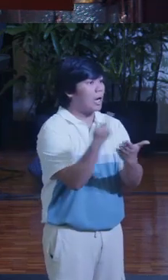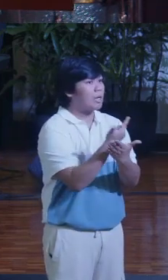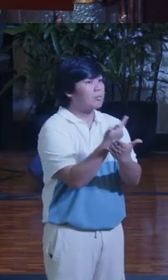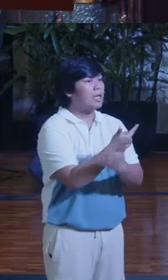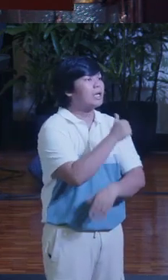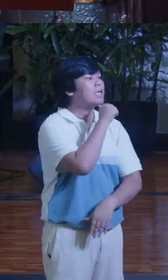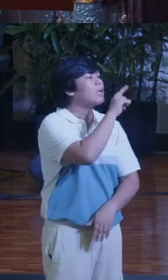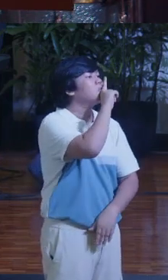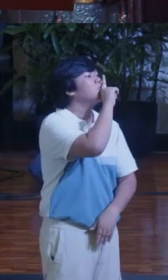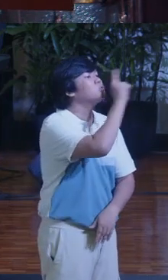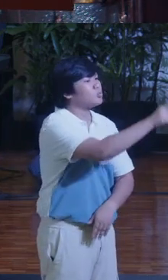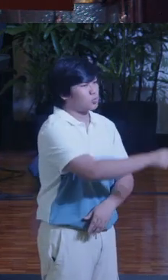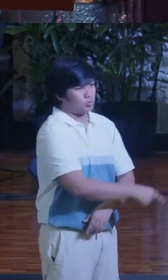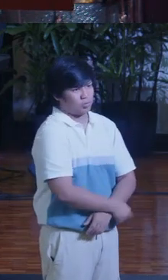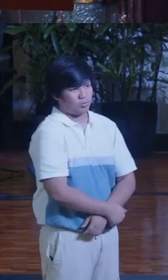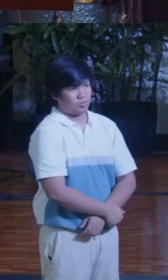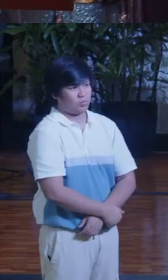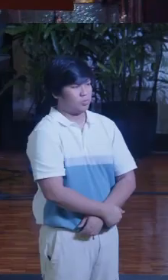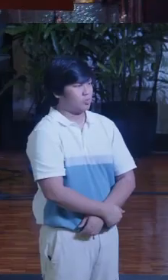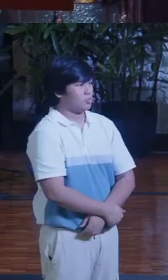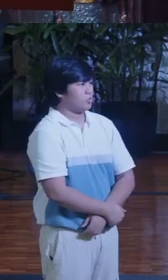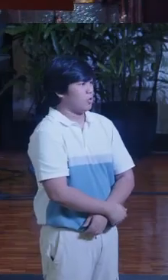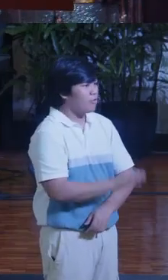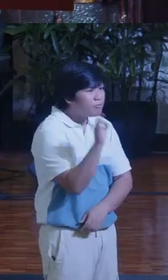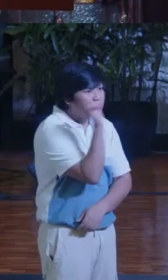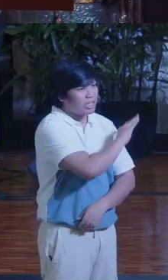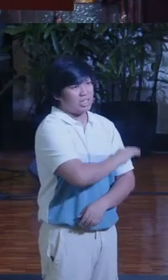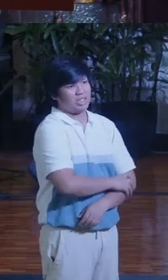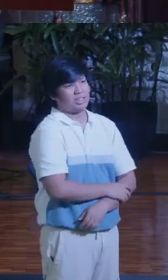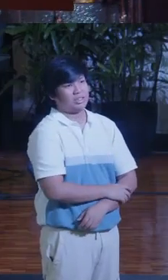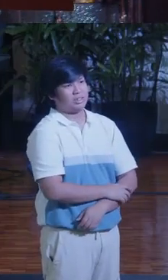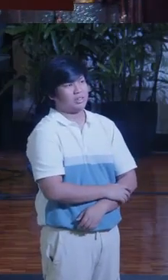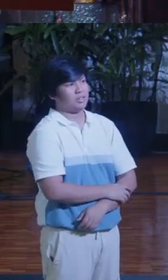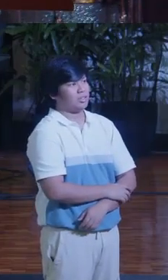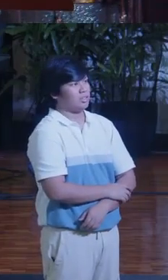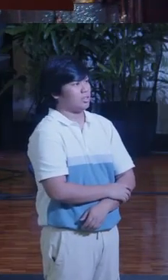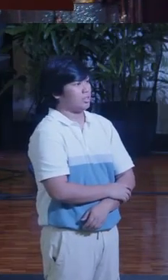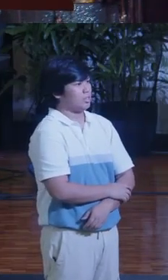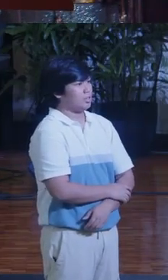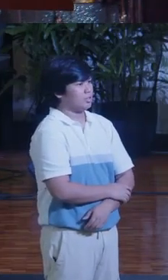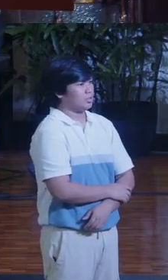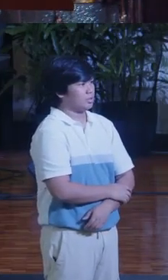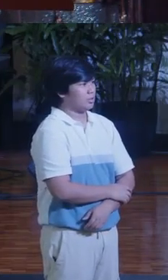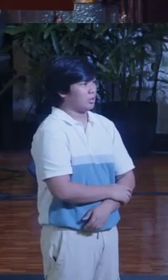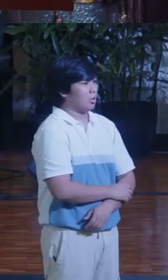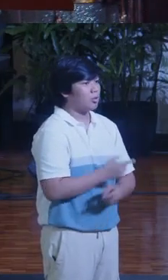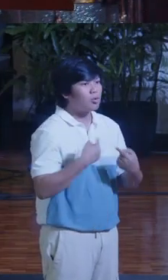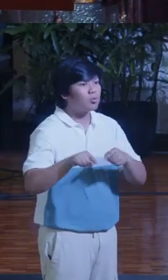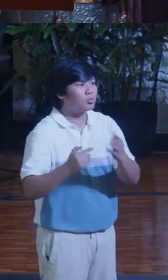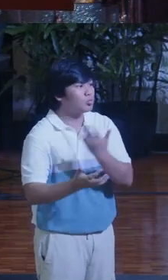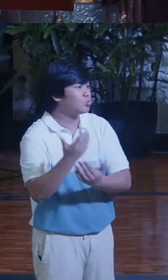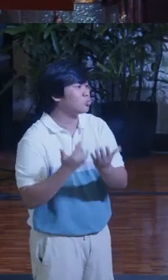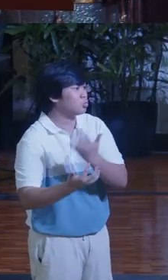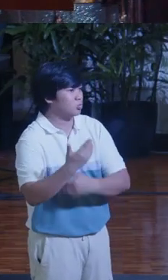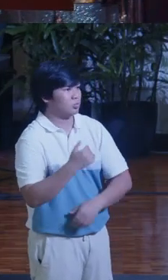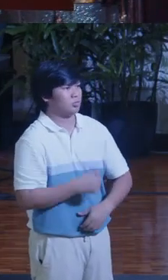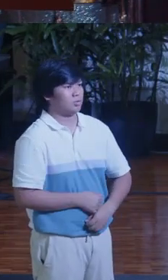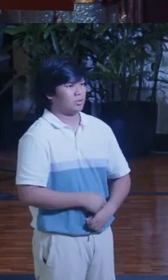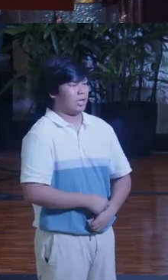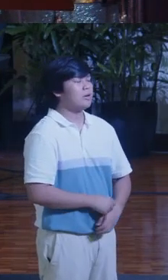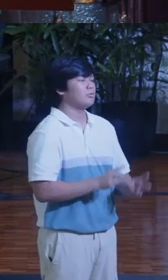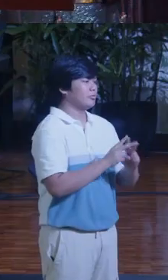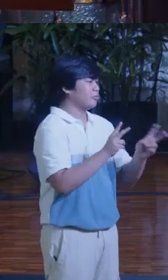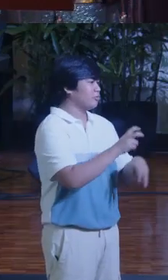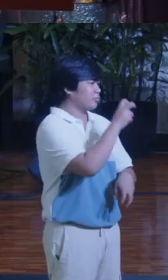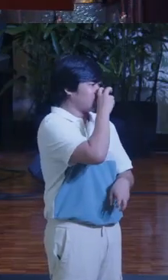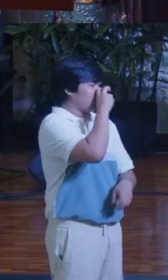ay anathema, accursed. Pupunta sa impyerno. Inulit niya ng 2 beses yon sa